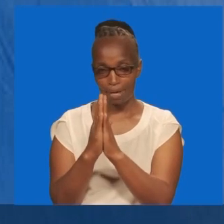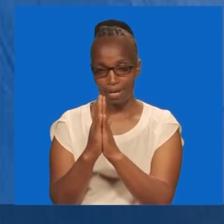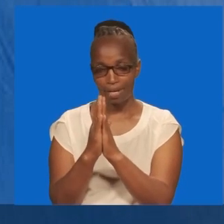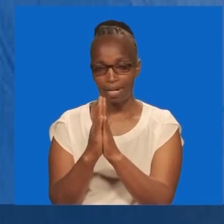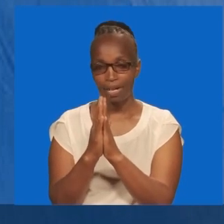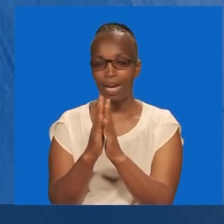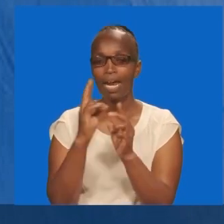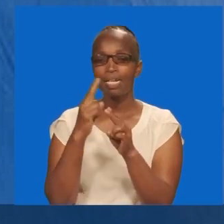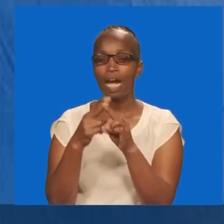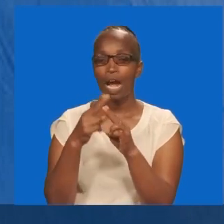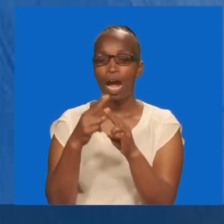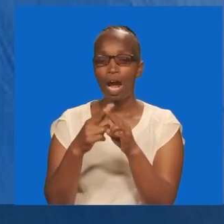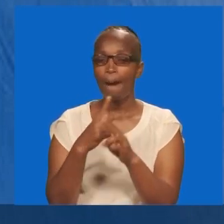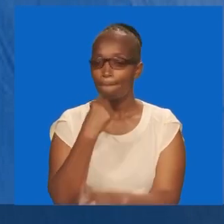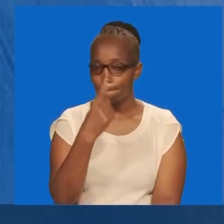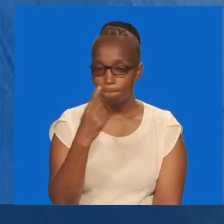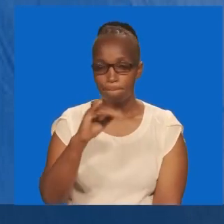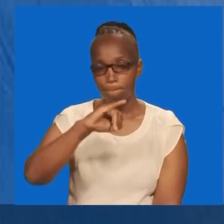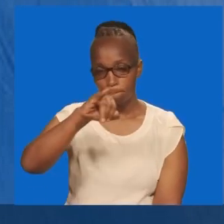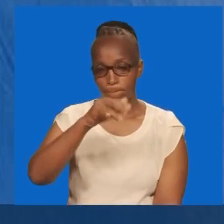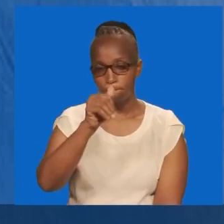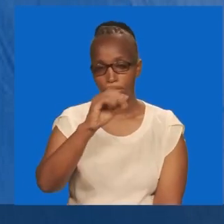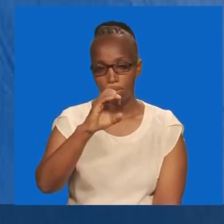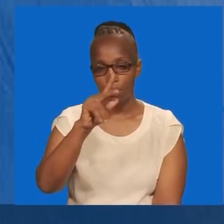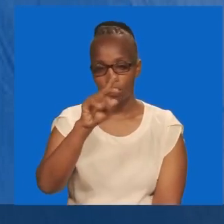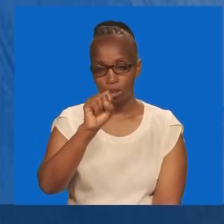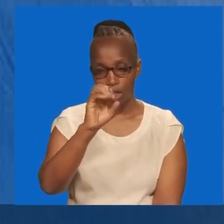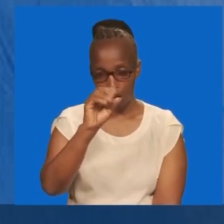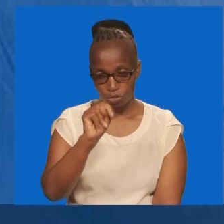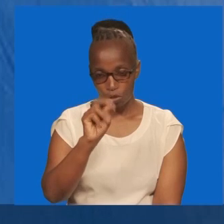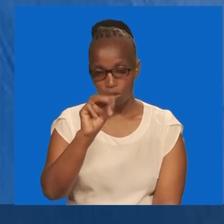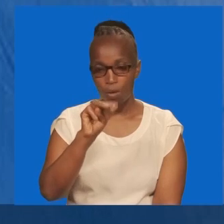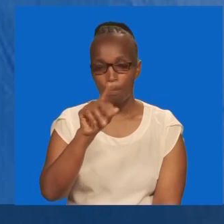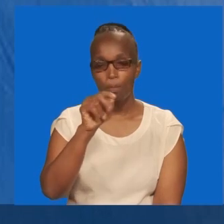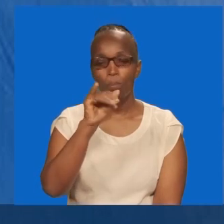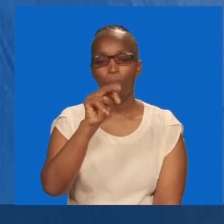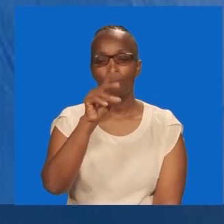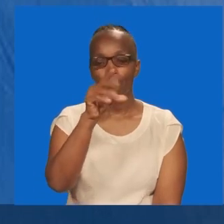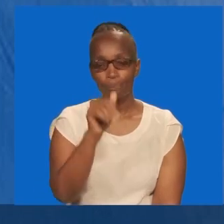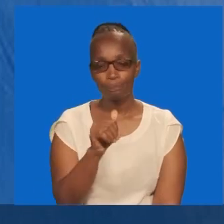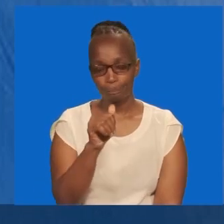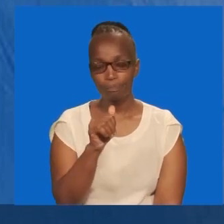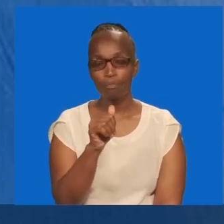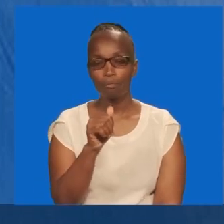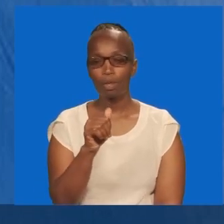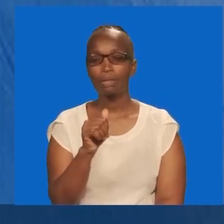Majina ni Pastor Jackson Mutinda kutoka MBC Kithuani Mitaboni. Na